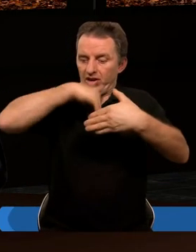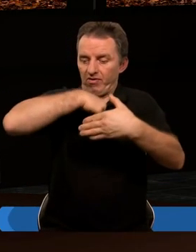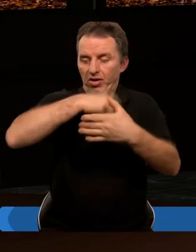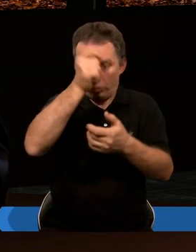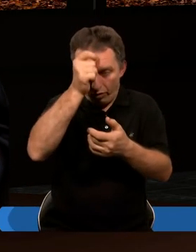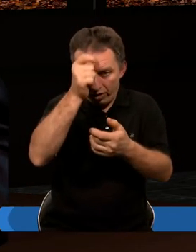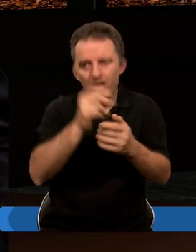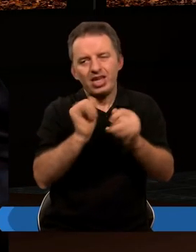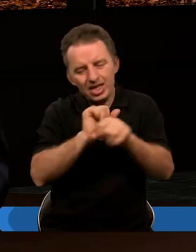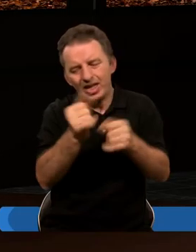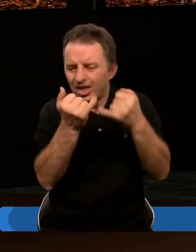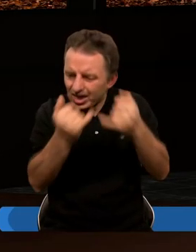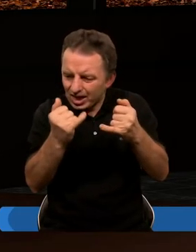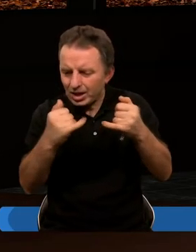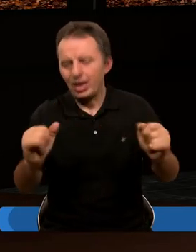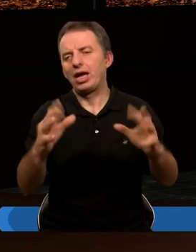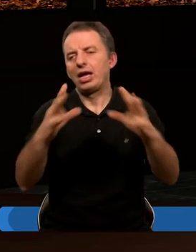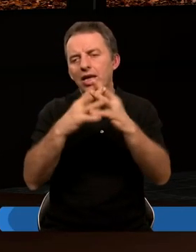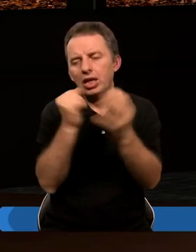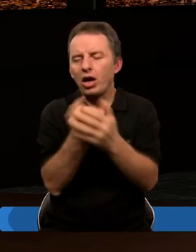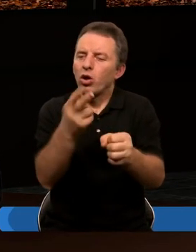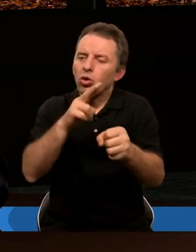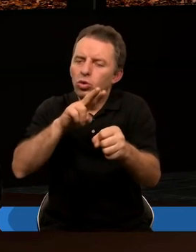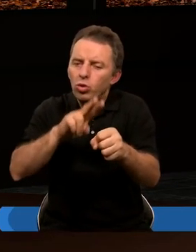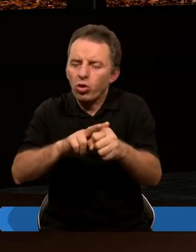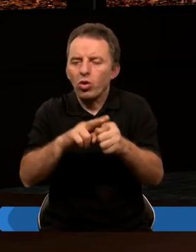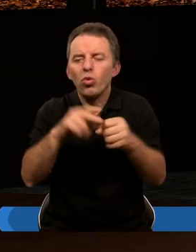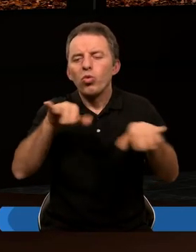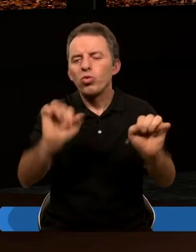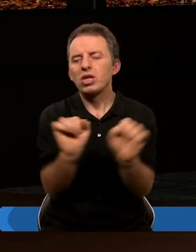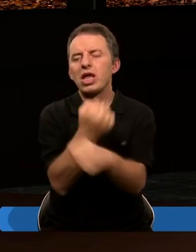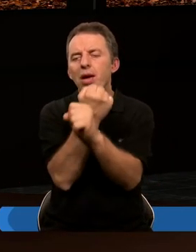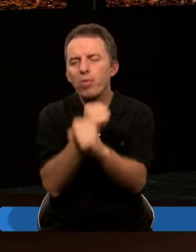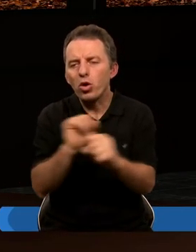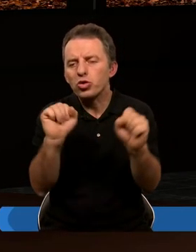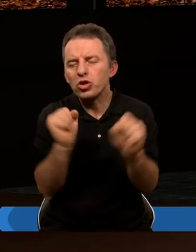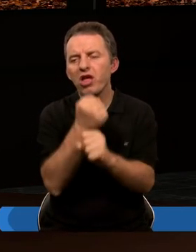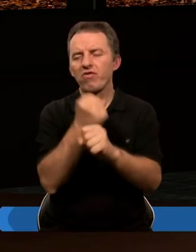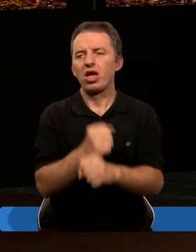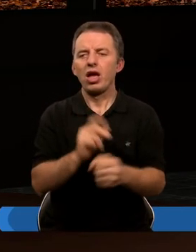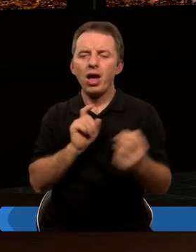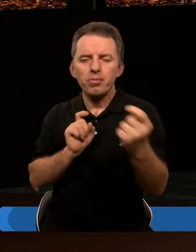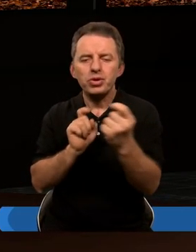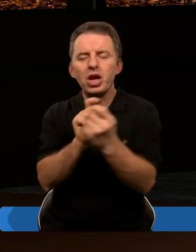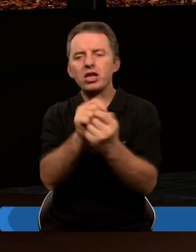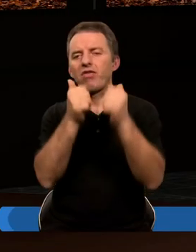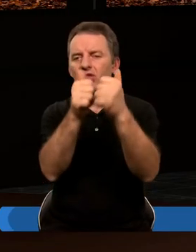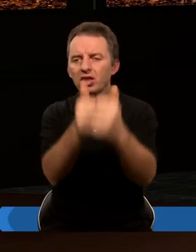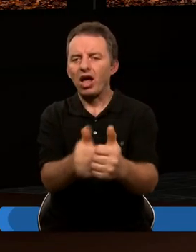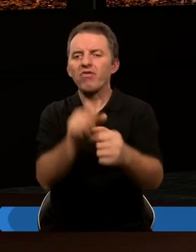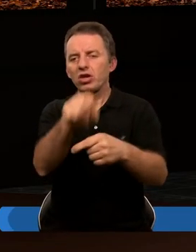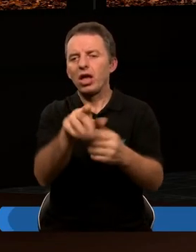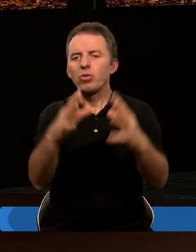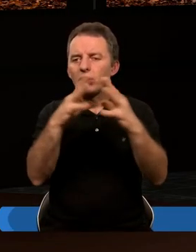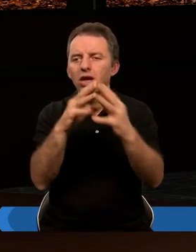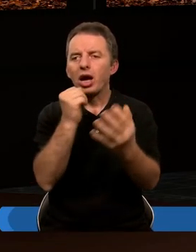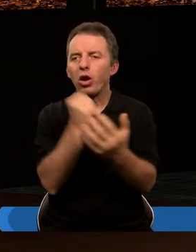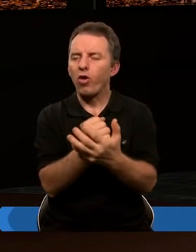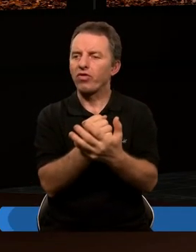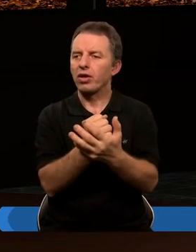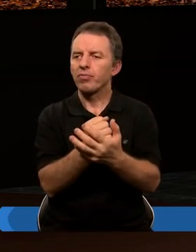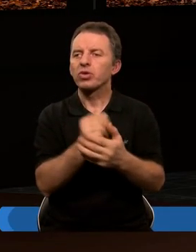jest jakiś inny zakon, który uniemożliwia to, który przeciwstawia się temu zakonowi.